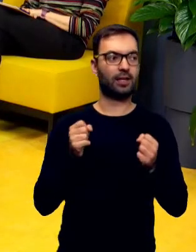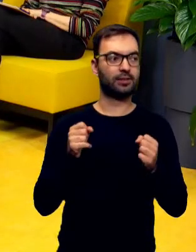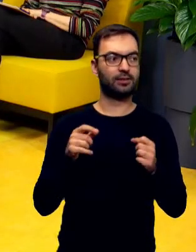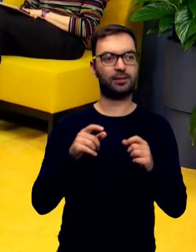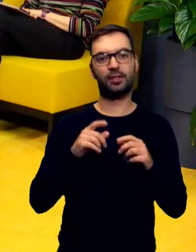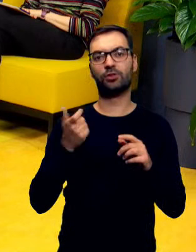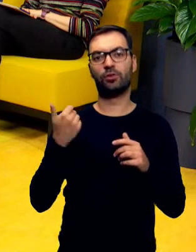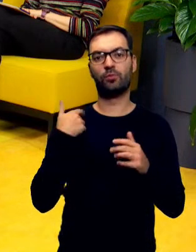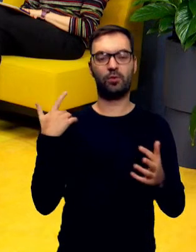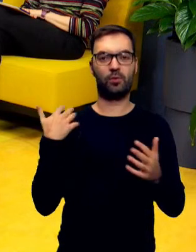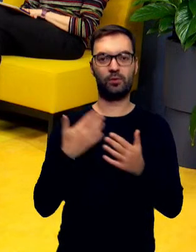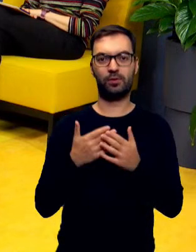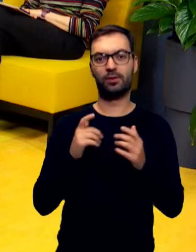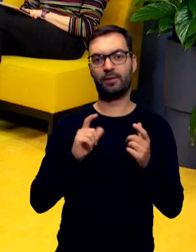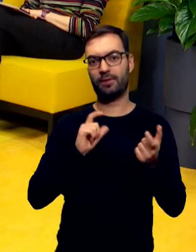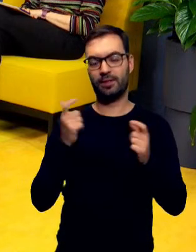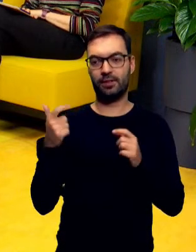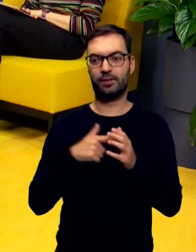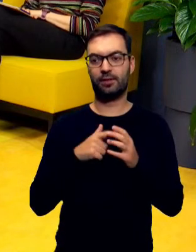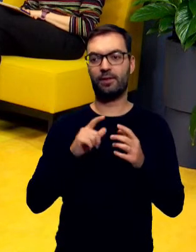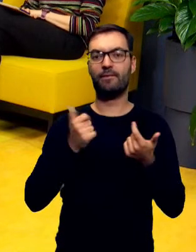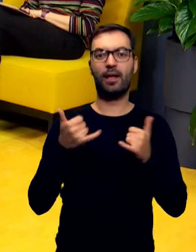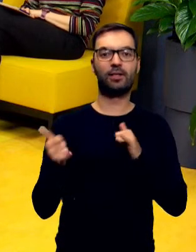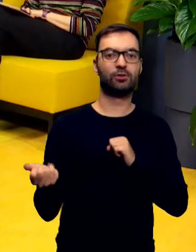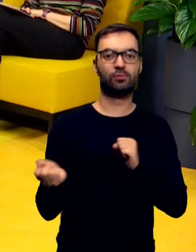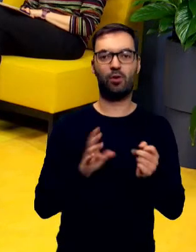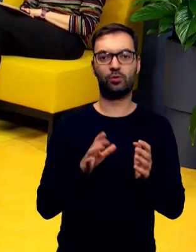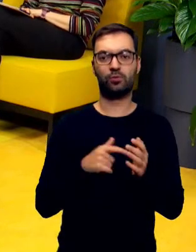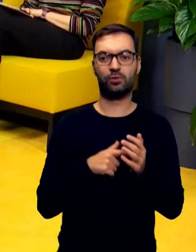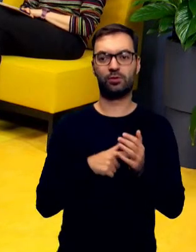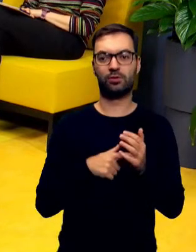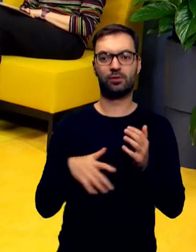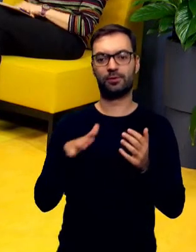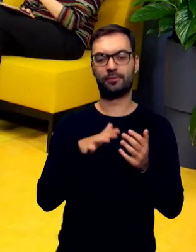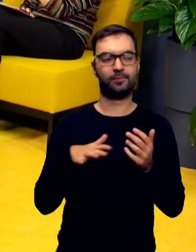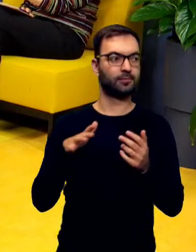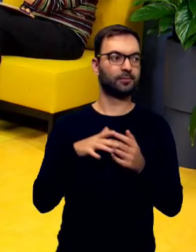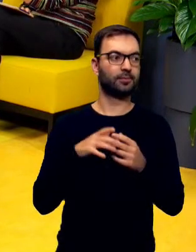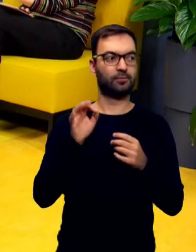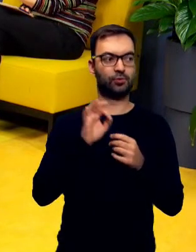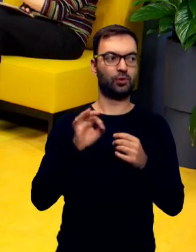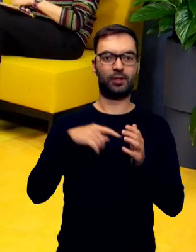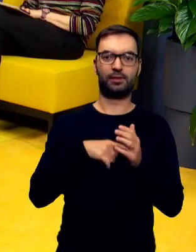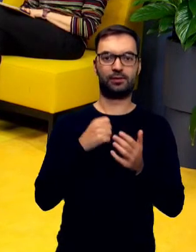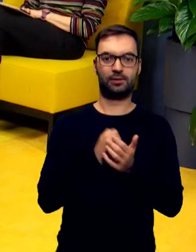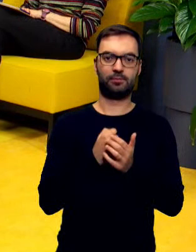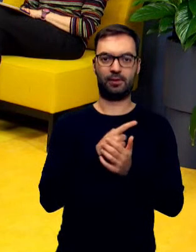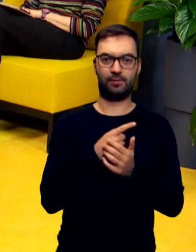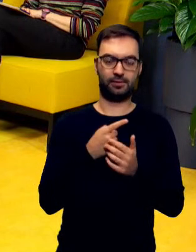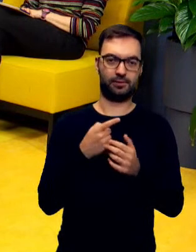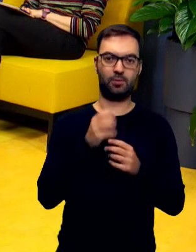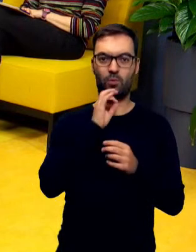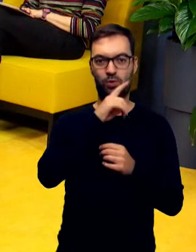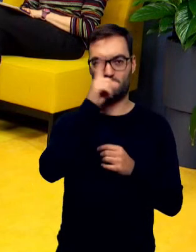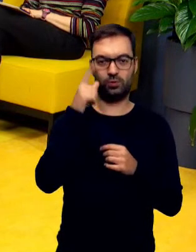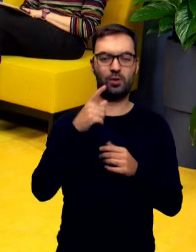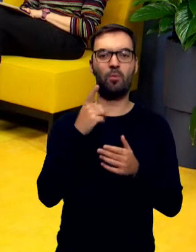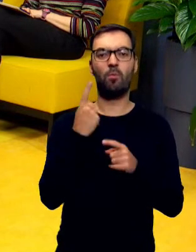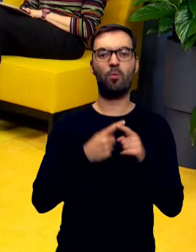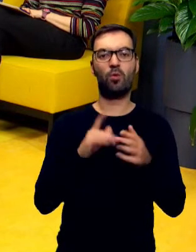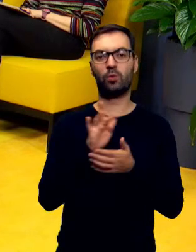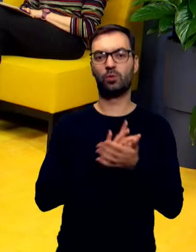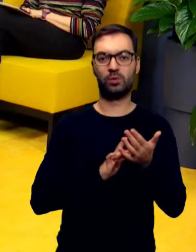przy okazji tego, co się dzieje i tego, w jaki sposób przy okazji właśnie sprawy tych młodych ludzi z